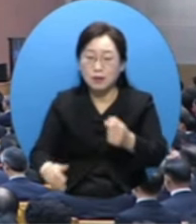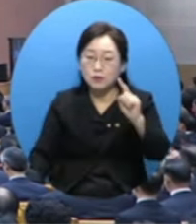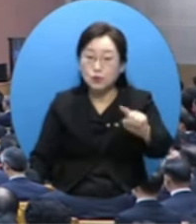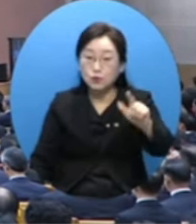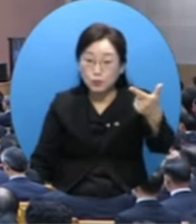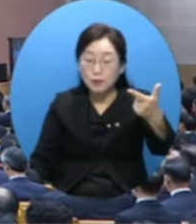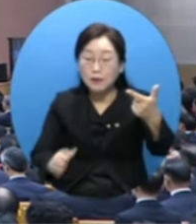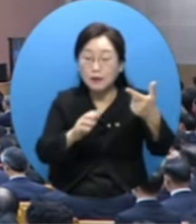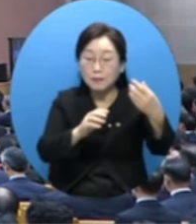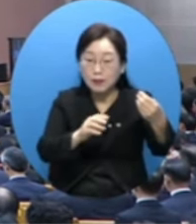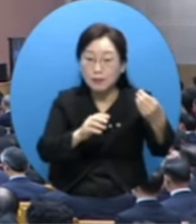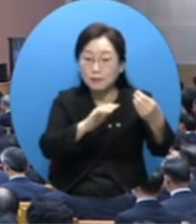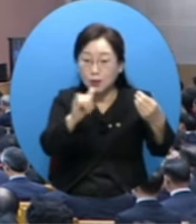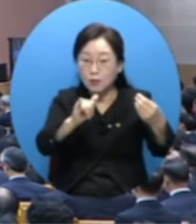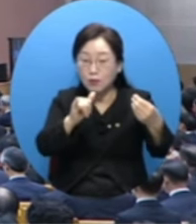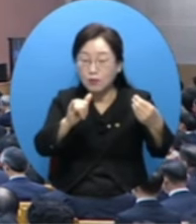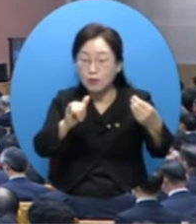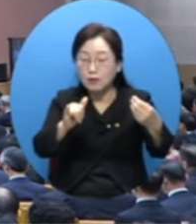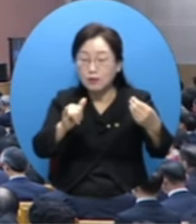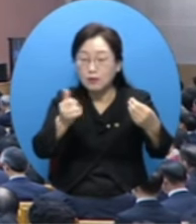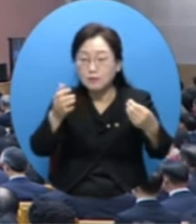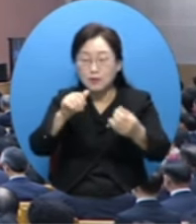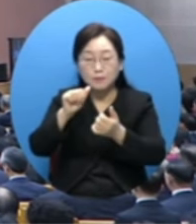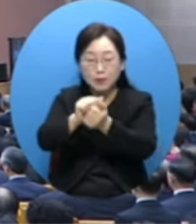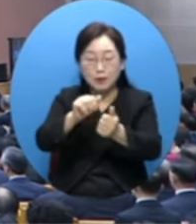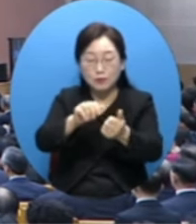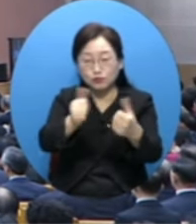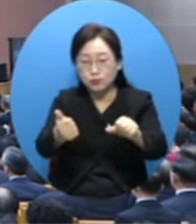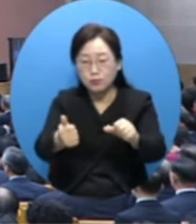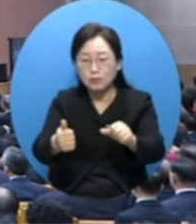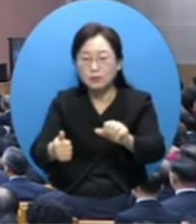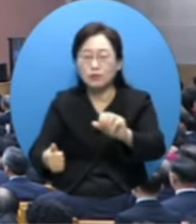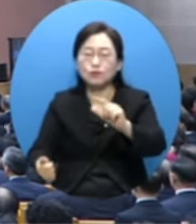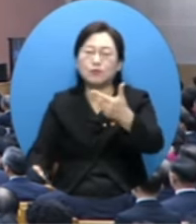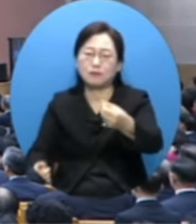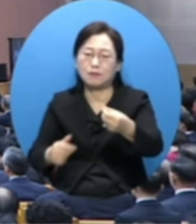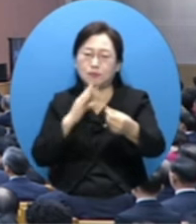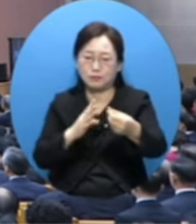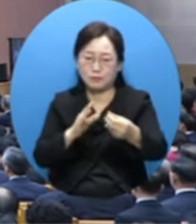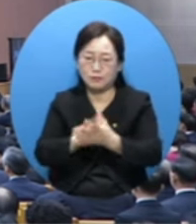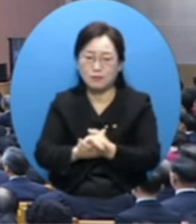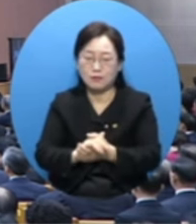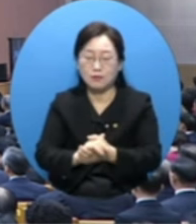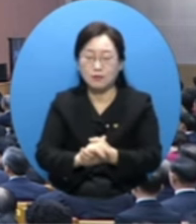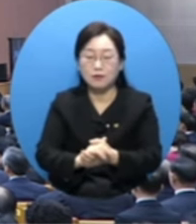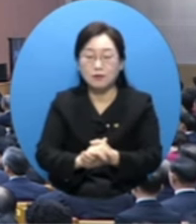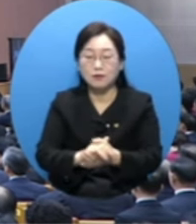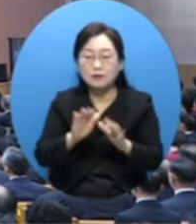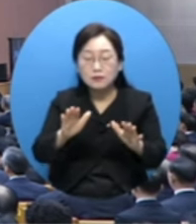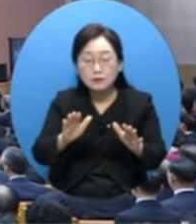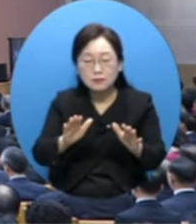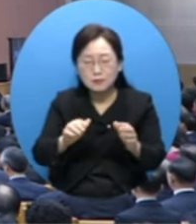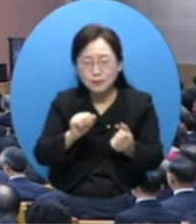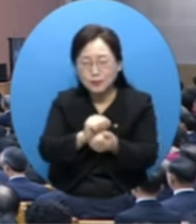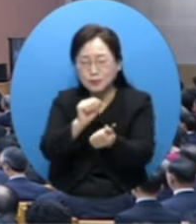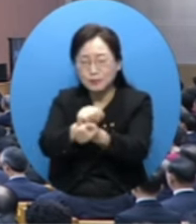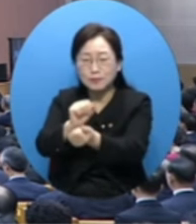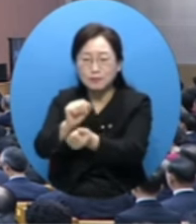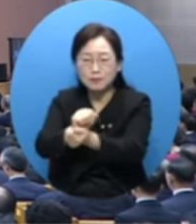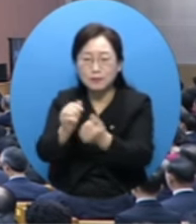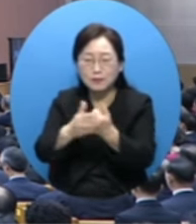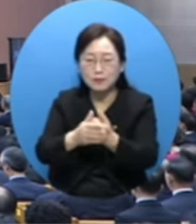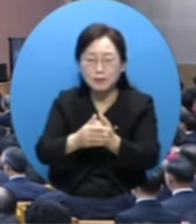줄었습니다. 전쟁 결과 모든 것이 잿더미가 되었고 이 슈몰크 목사님의 담당지역인 실레지아 지역은 가장